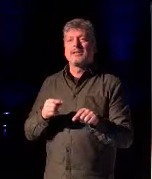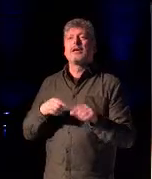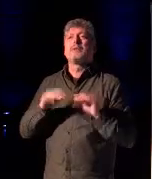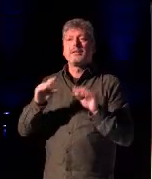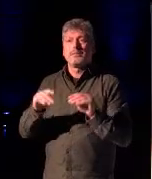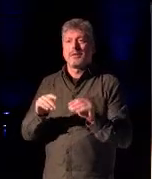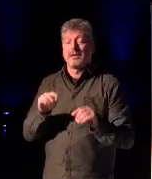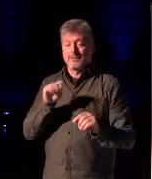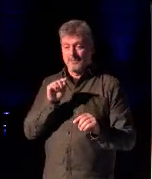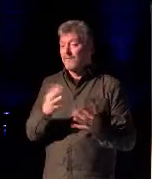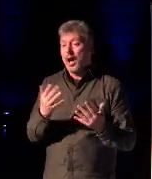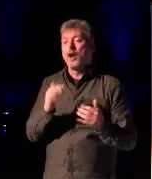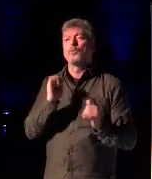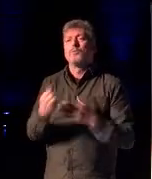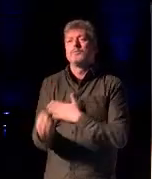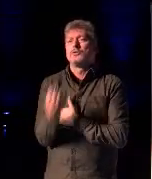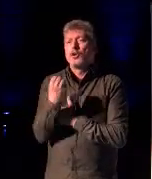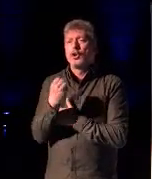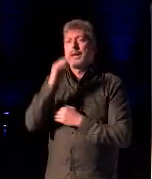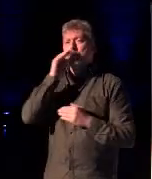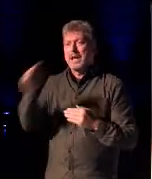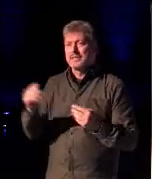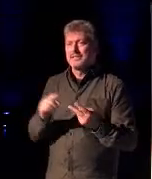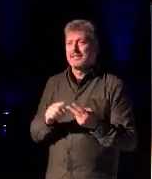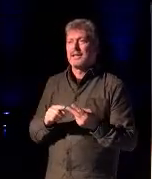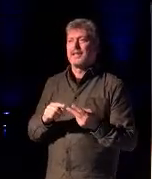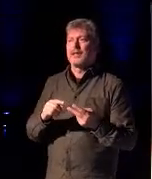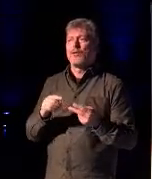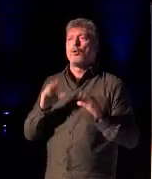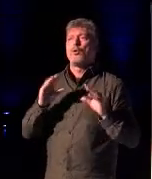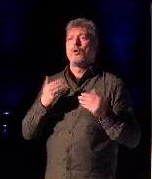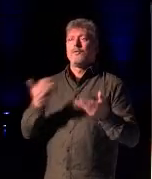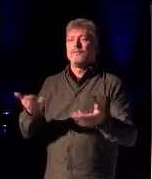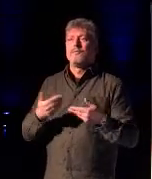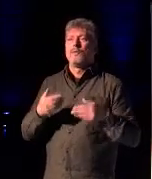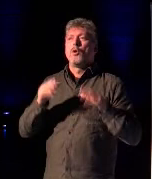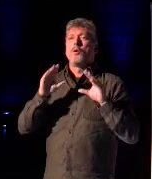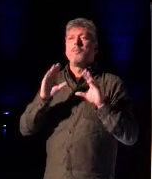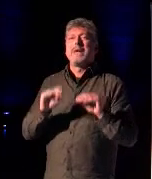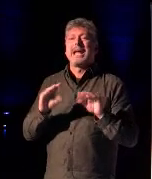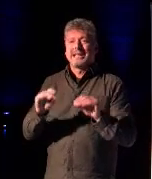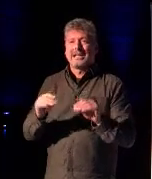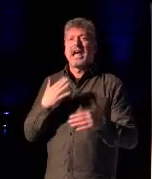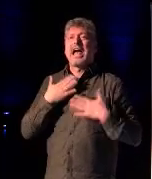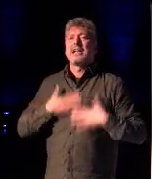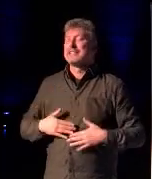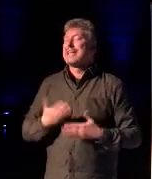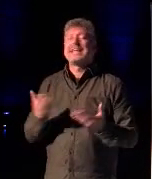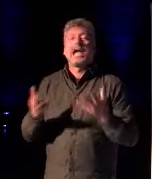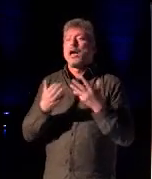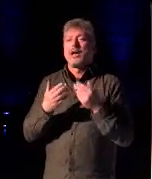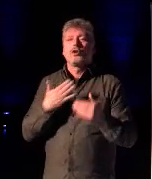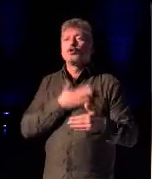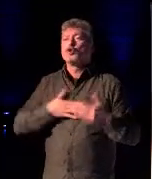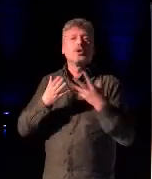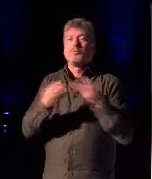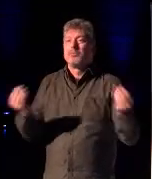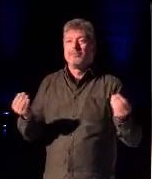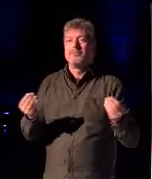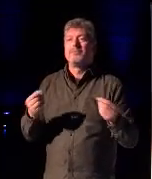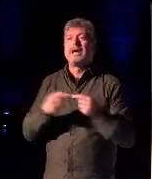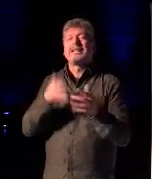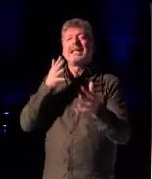ved det å styrke mestring og forbedre helse. Ikke ved fravær av sykdom, men gjennom